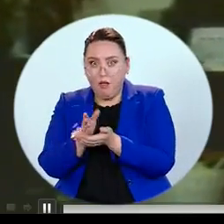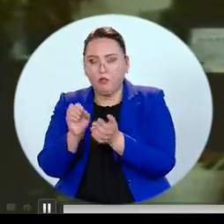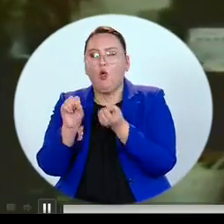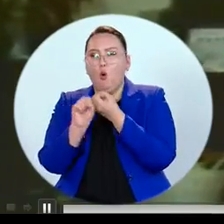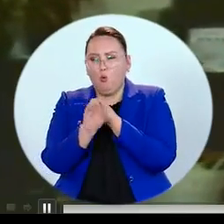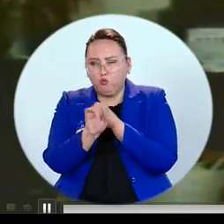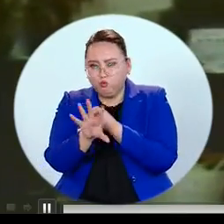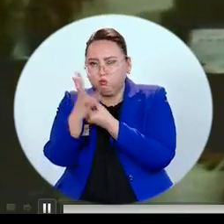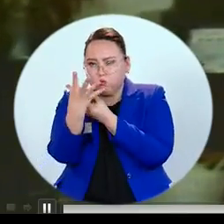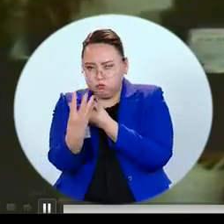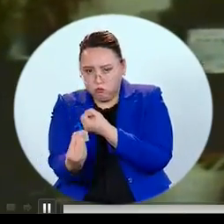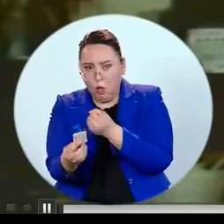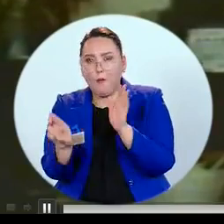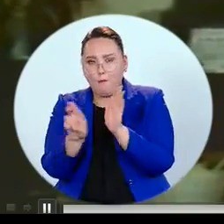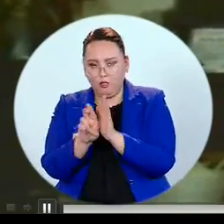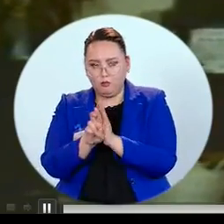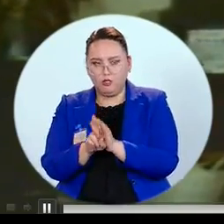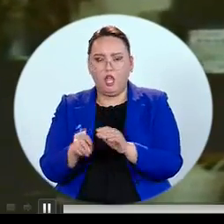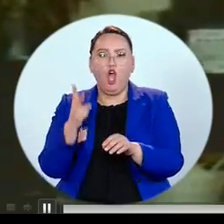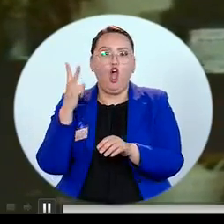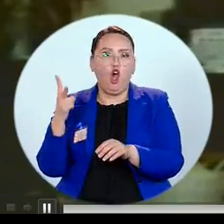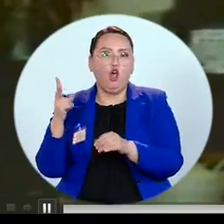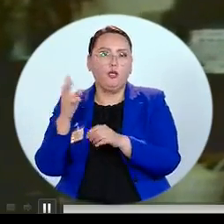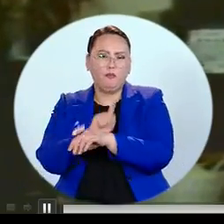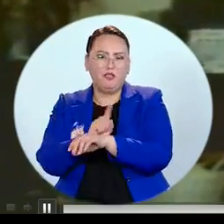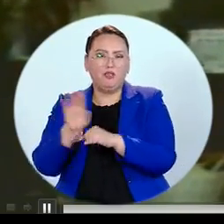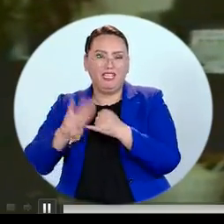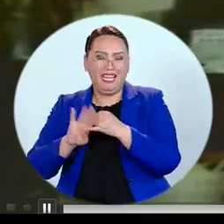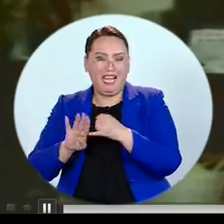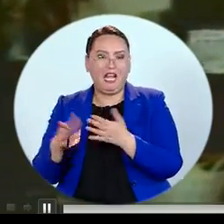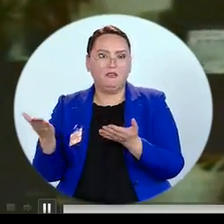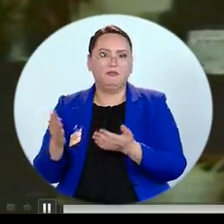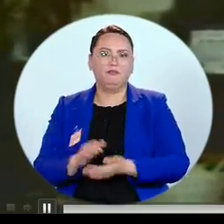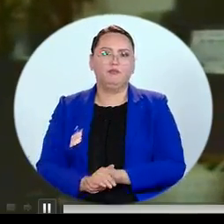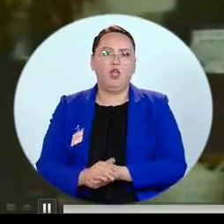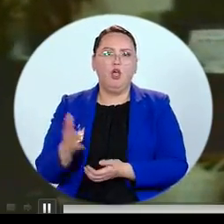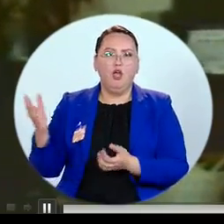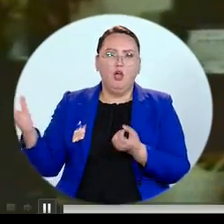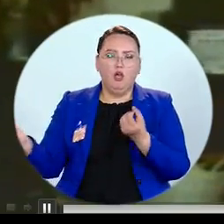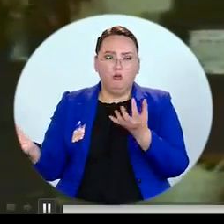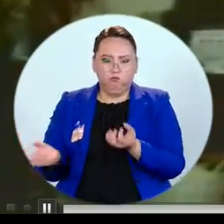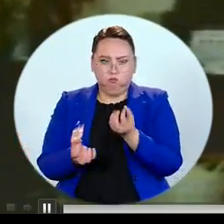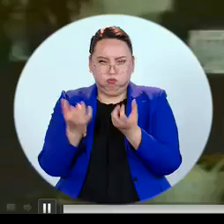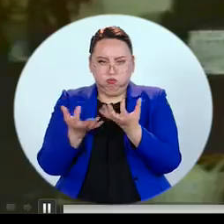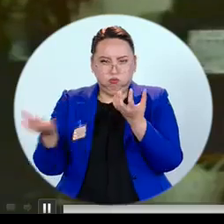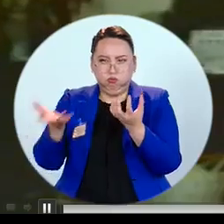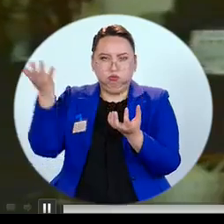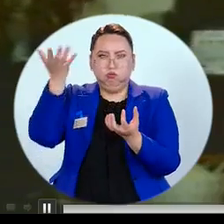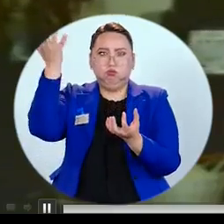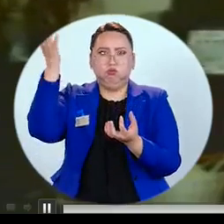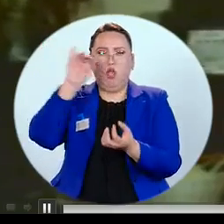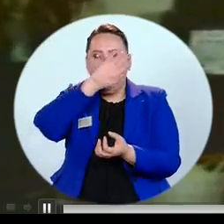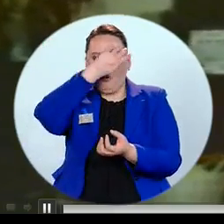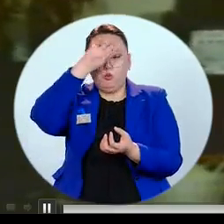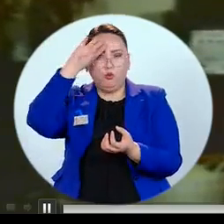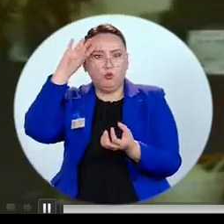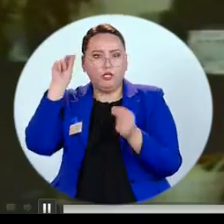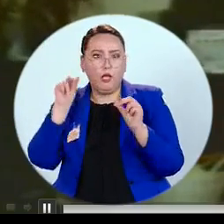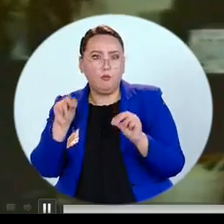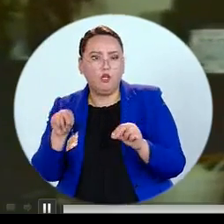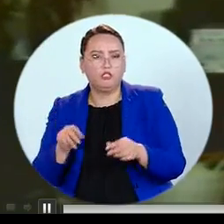པའི